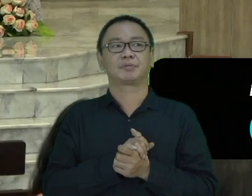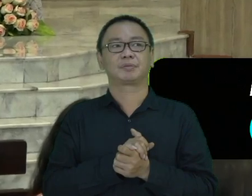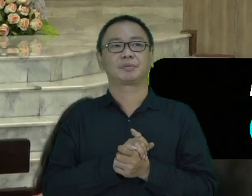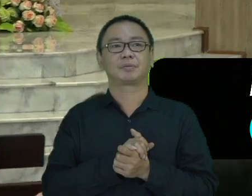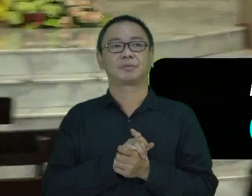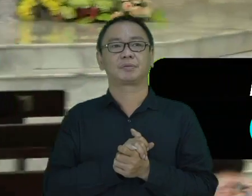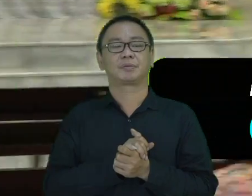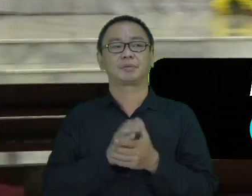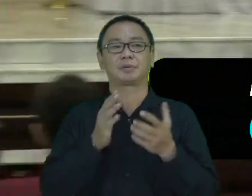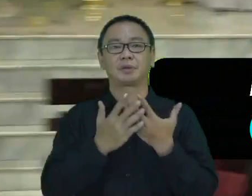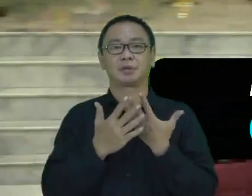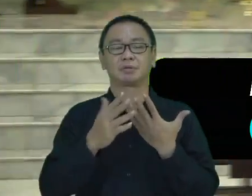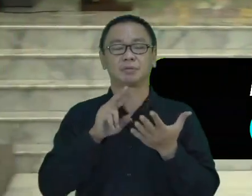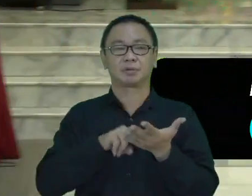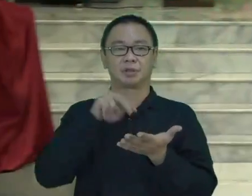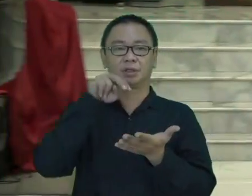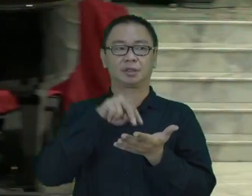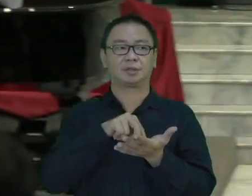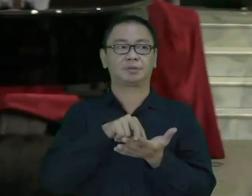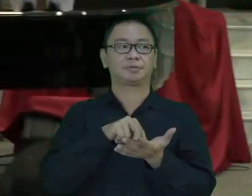Jemaah dipersilakan untuk berdiri.